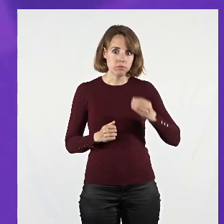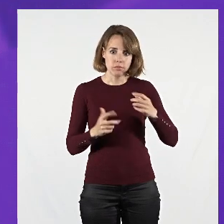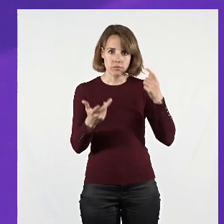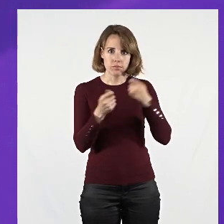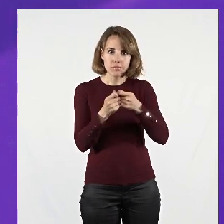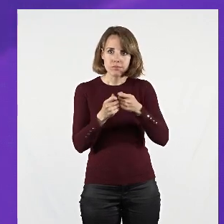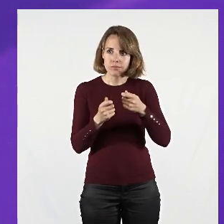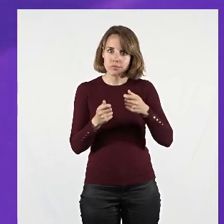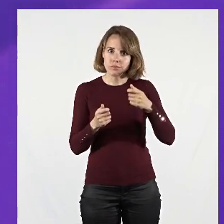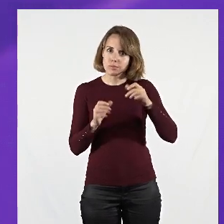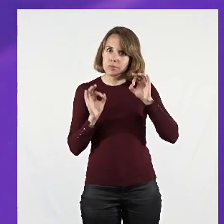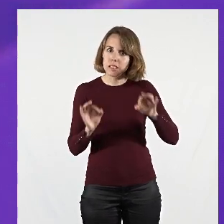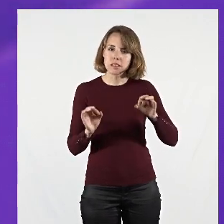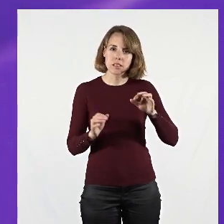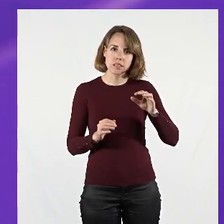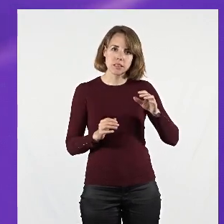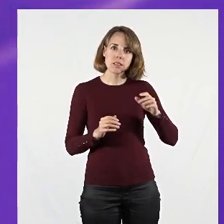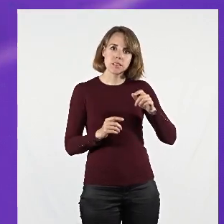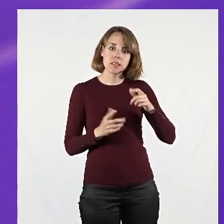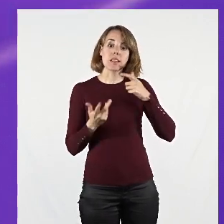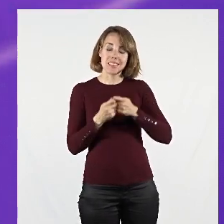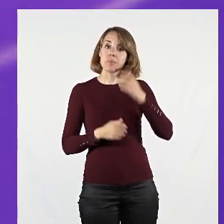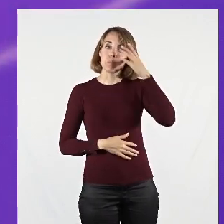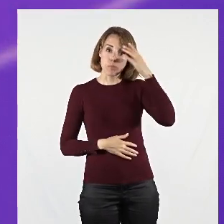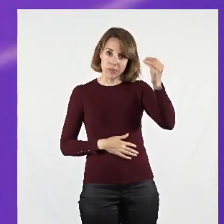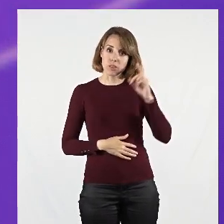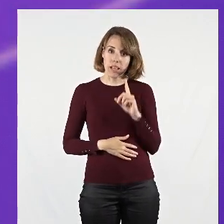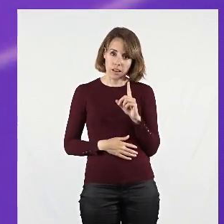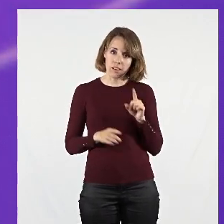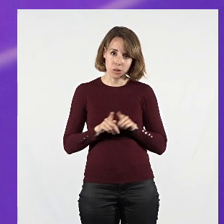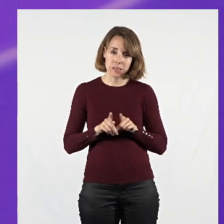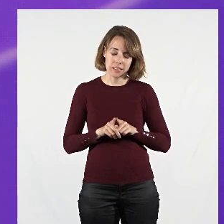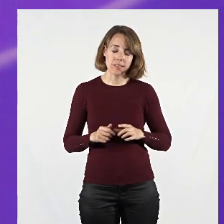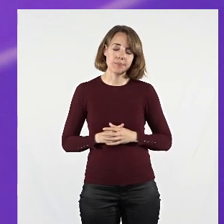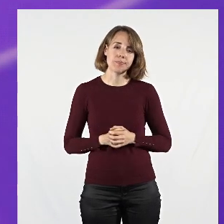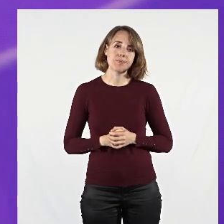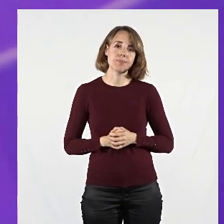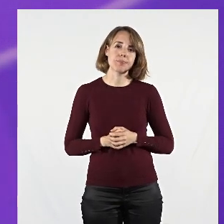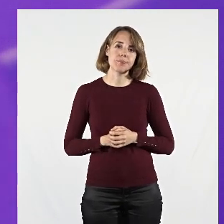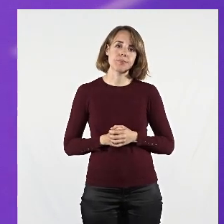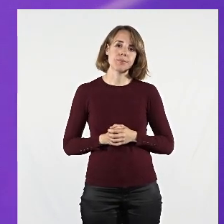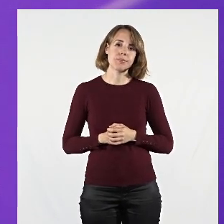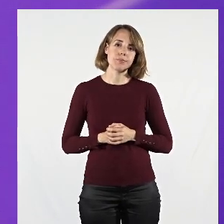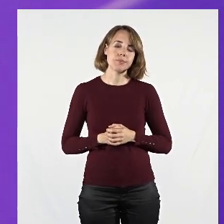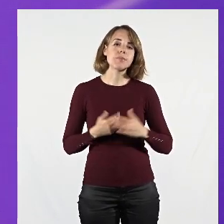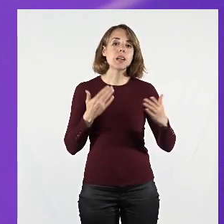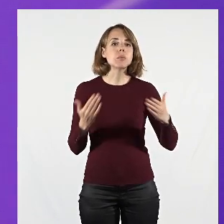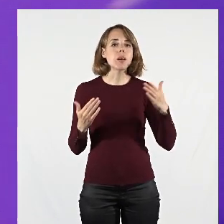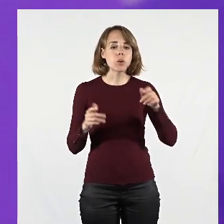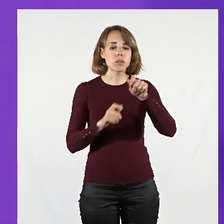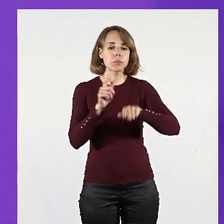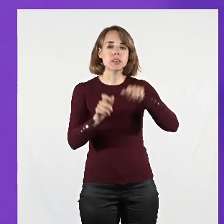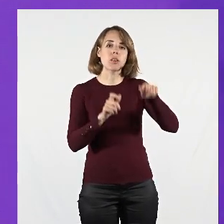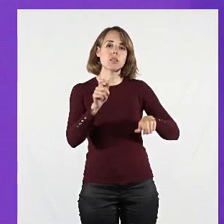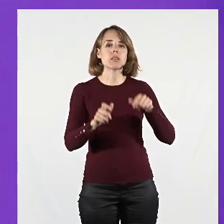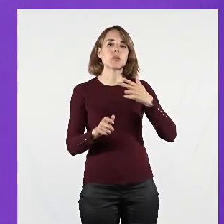besoins des professionnels lorsque le besoin s'y prête. Et puis, vis-à-vis des utilisateurs, il est essentiel aussi de les